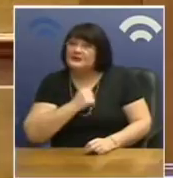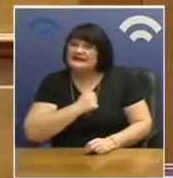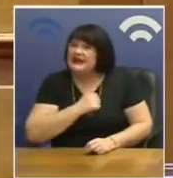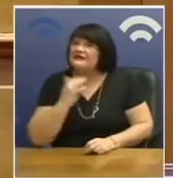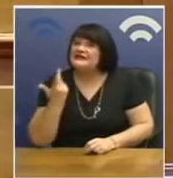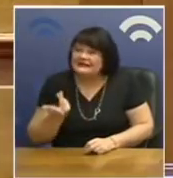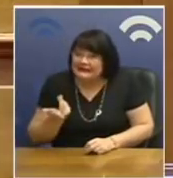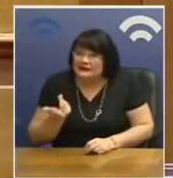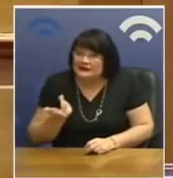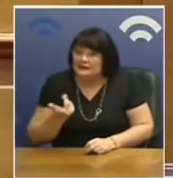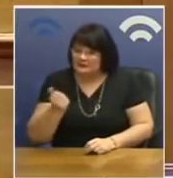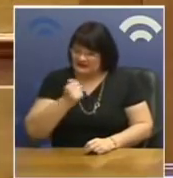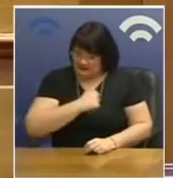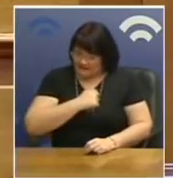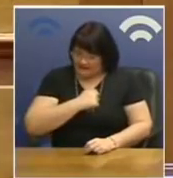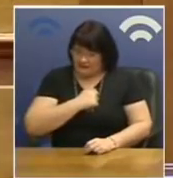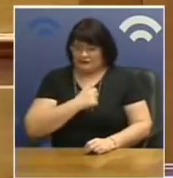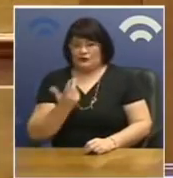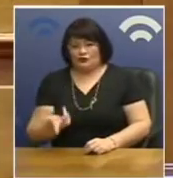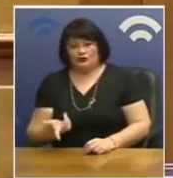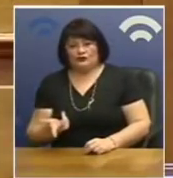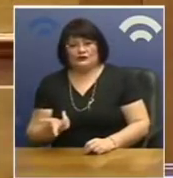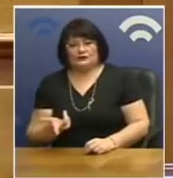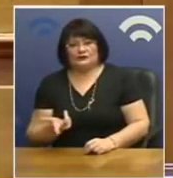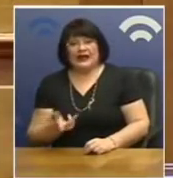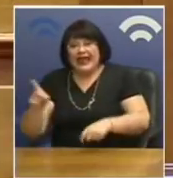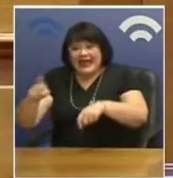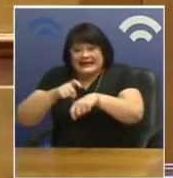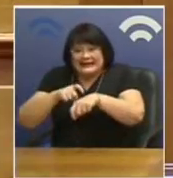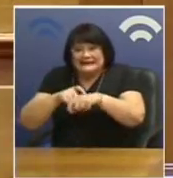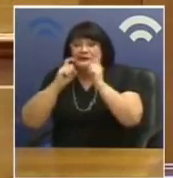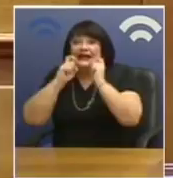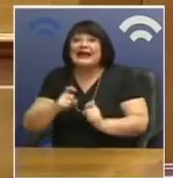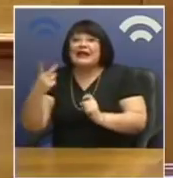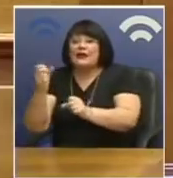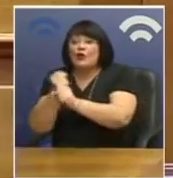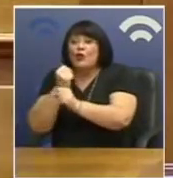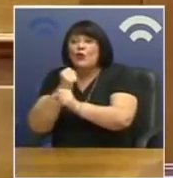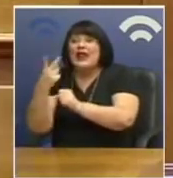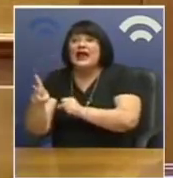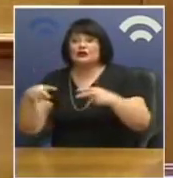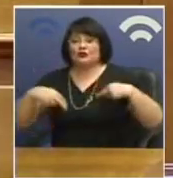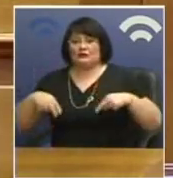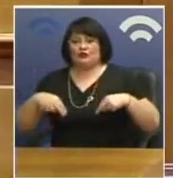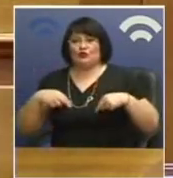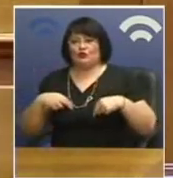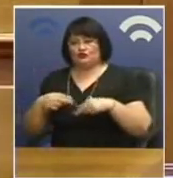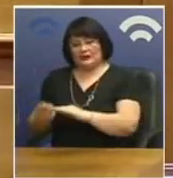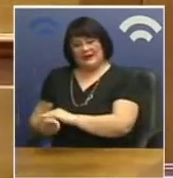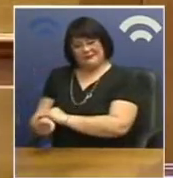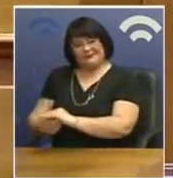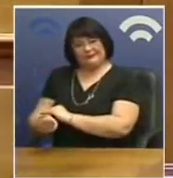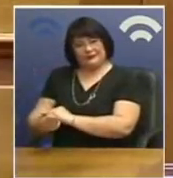οποία λέει ότι είναι κατά την εκτέλεση των καθηκόντων το να δωροδοκείται ένας υπουργός. Λοιπόν, εγώ δεν θα σας πω τίποτα άλλο αν είναι αυτό.